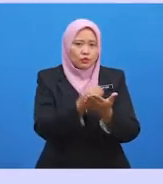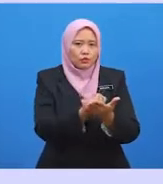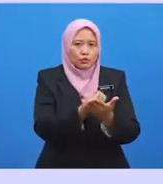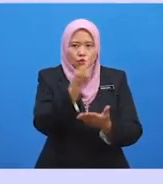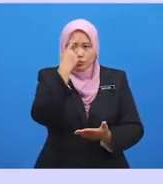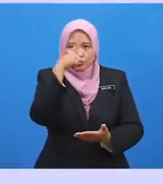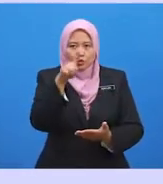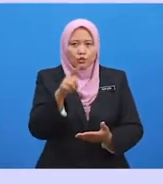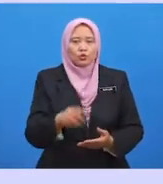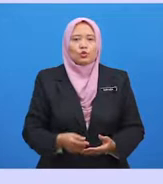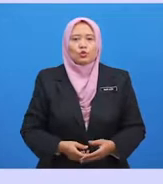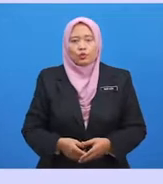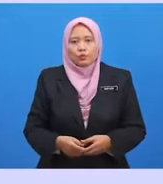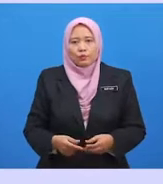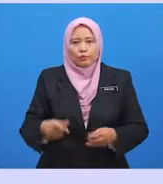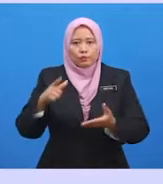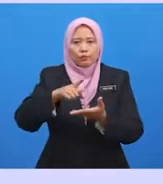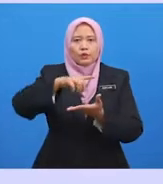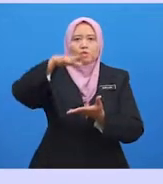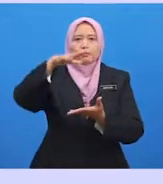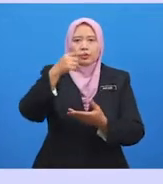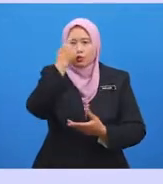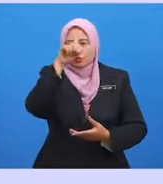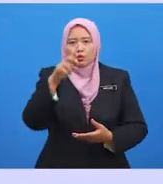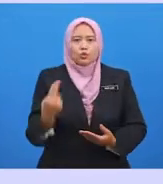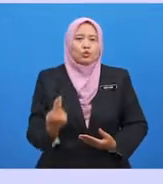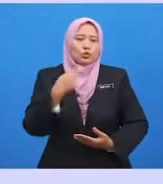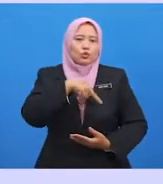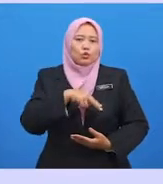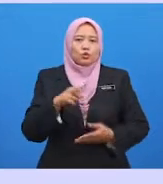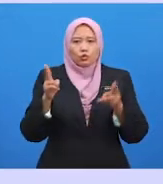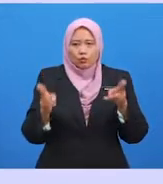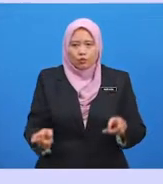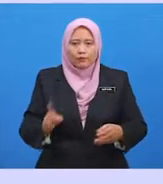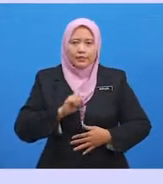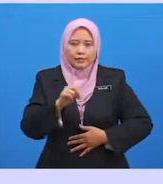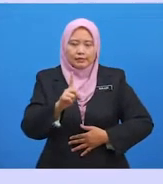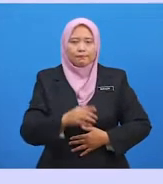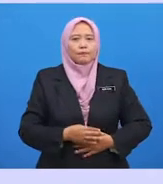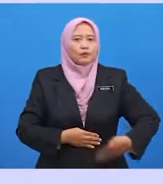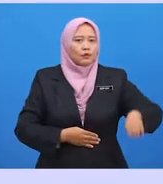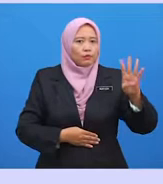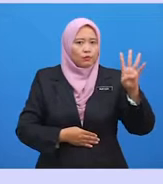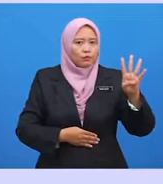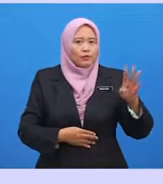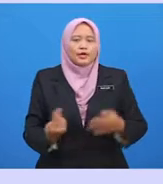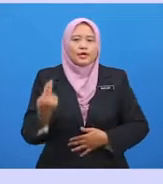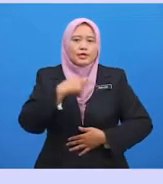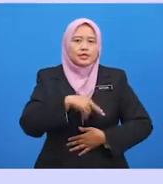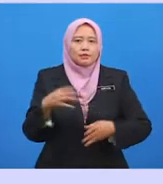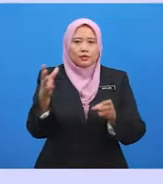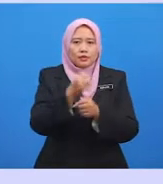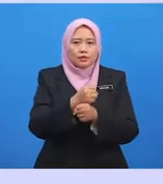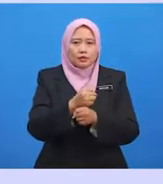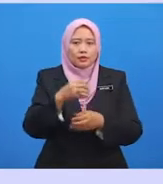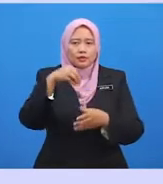perniagaan Hai menguntungkan umat Islam keempat hasil pendapatan dari harta wakaf